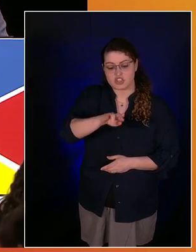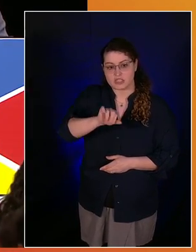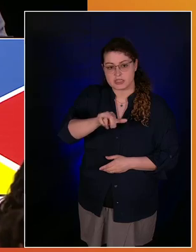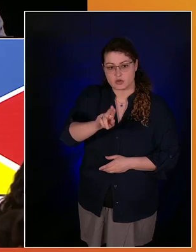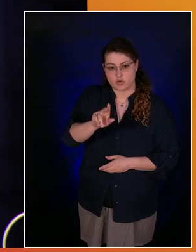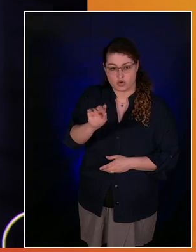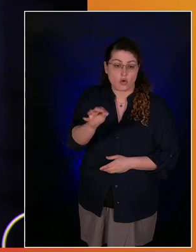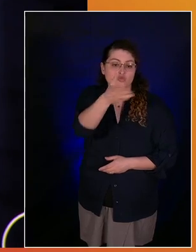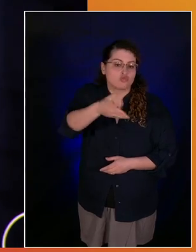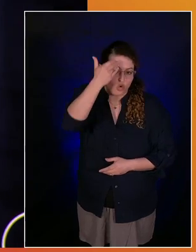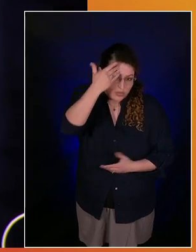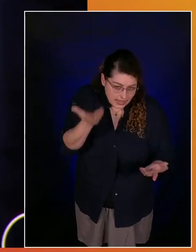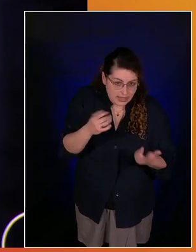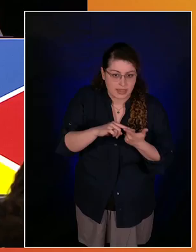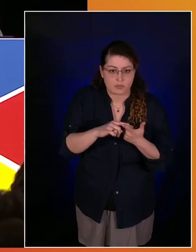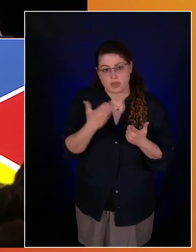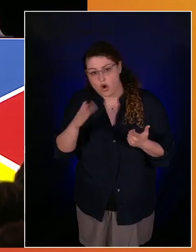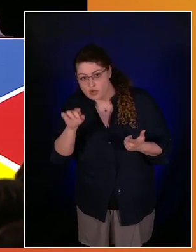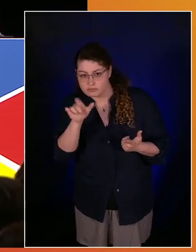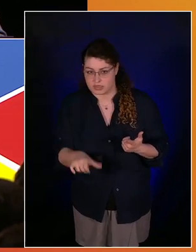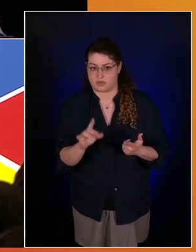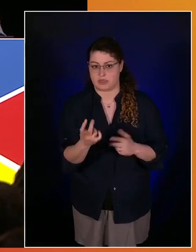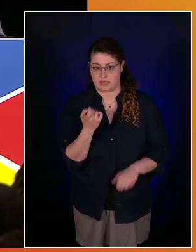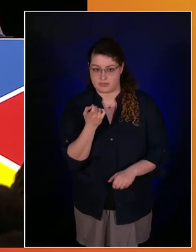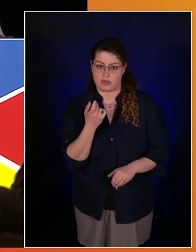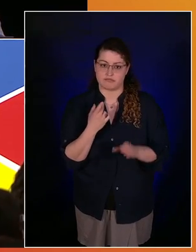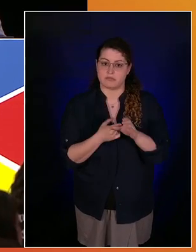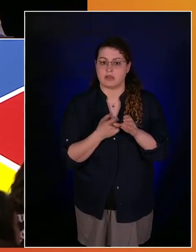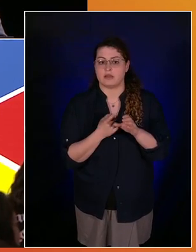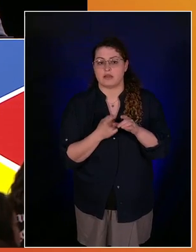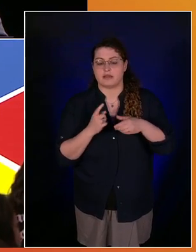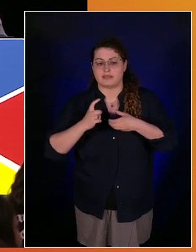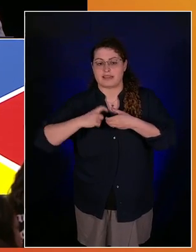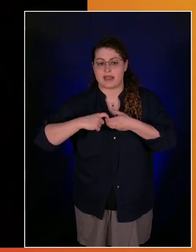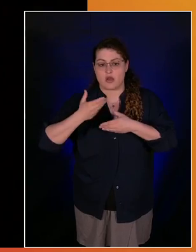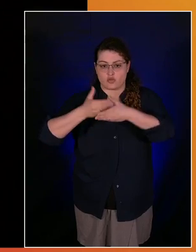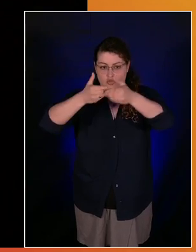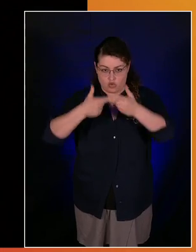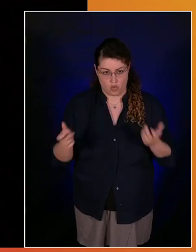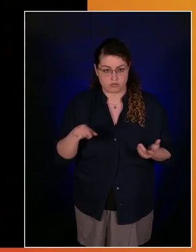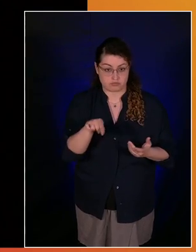et y Goby que les camarades de la construction soutiennent pleinement je le sais